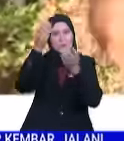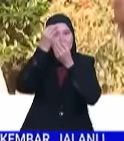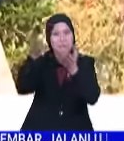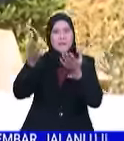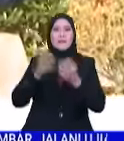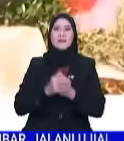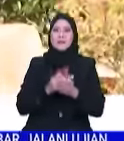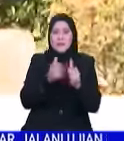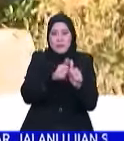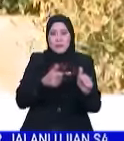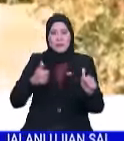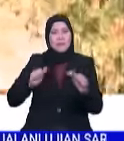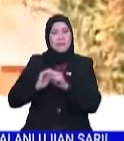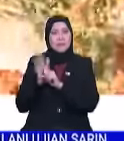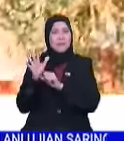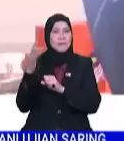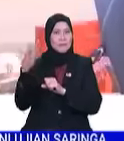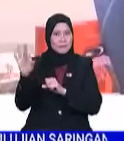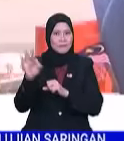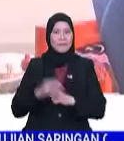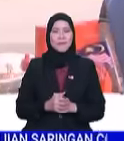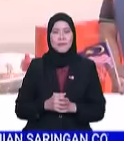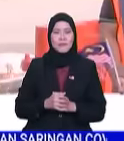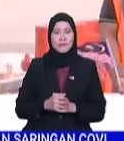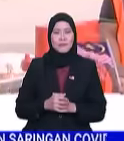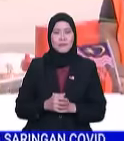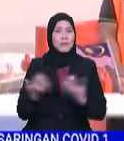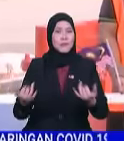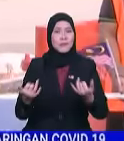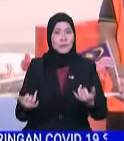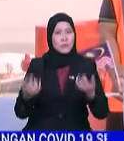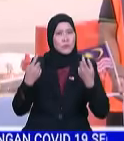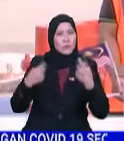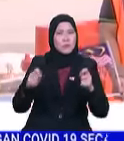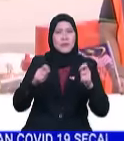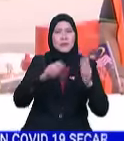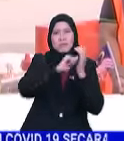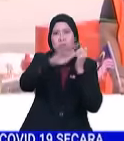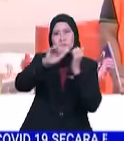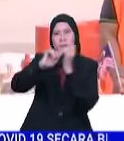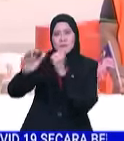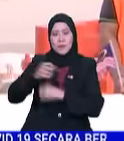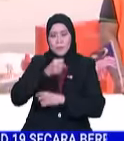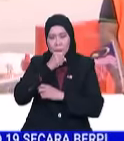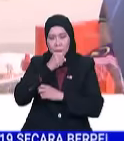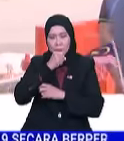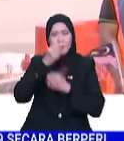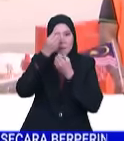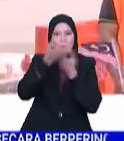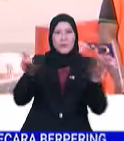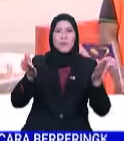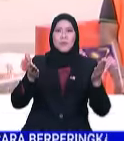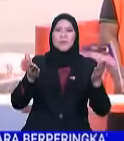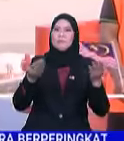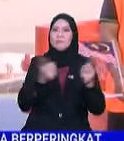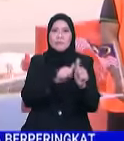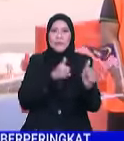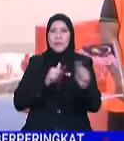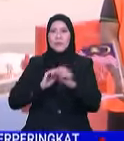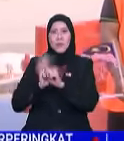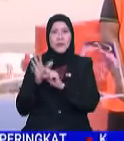pencegahan COVID-19. Satu, sekarang ini kita cuba menghebahkan buat pengumuman tentang COVID-19 di mana